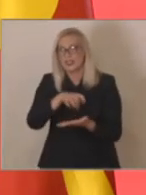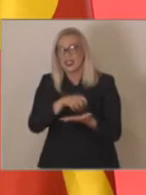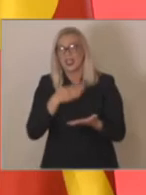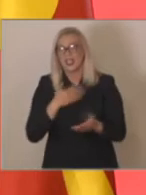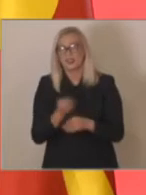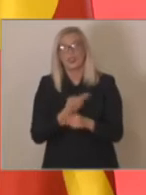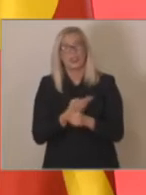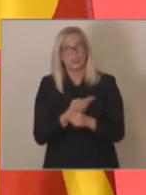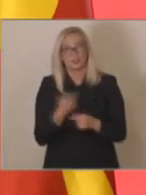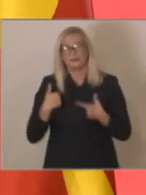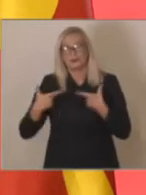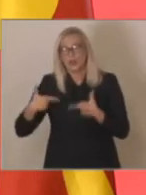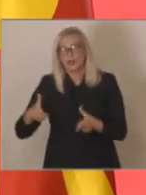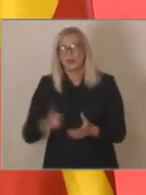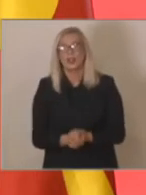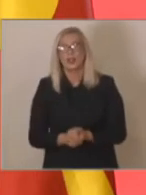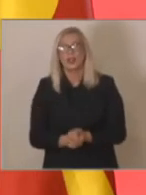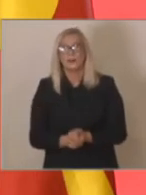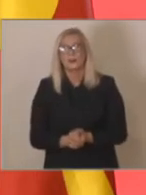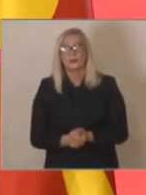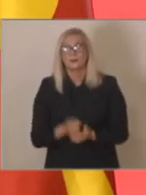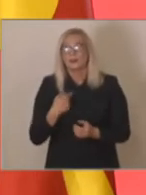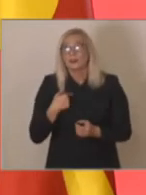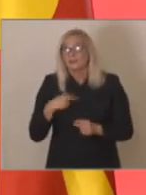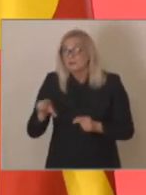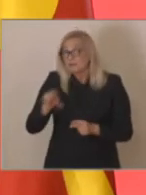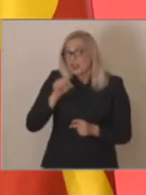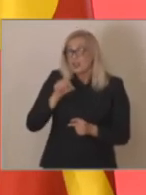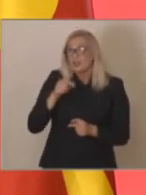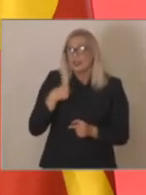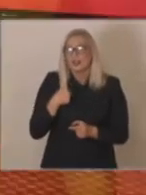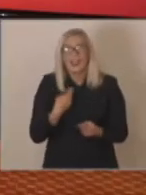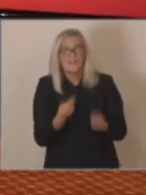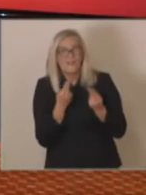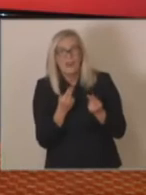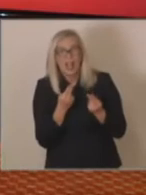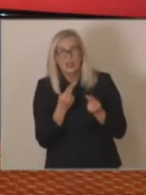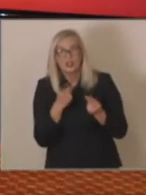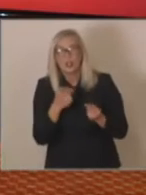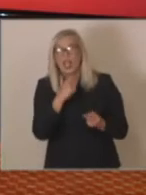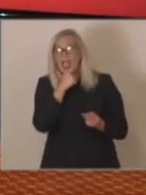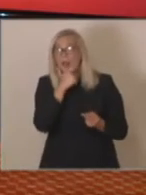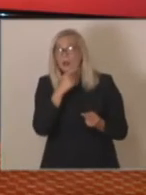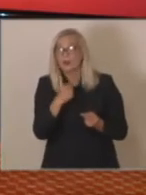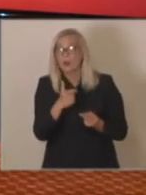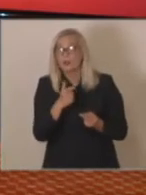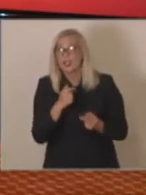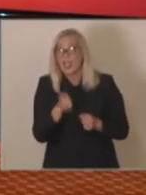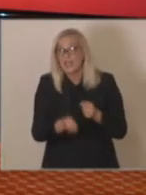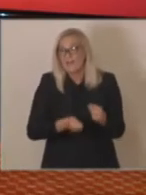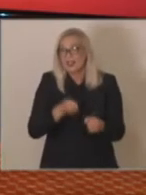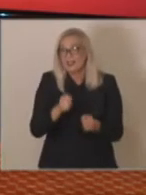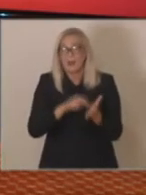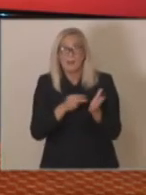земја. Дозволете ми посебно да го издвојам исклучително важниот економски и инвестицијски